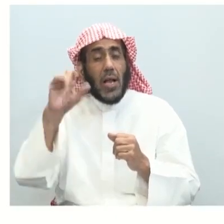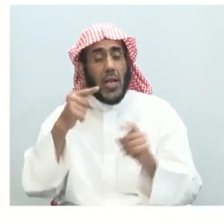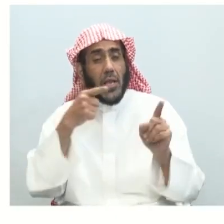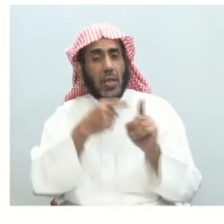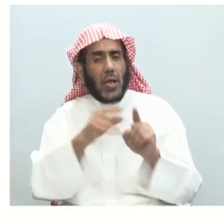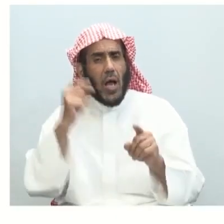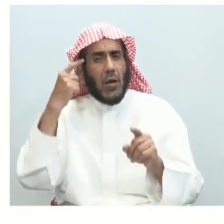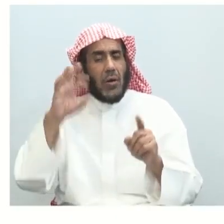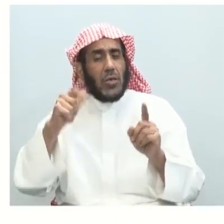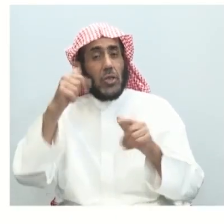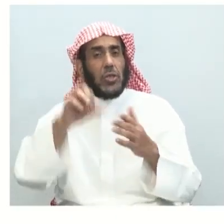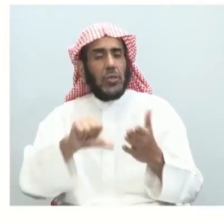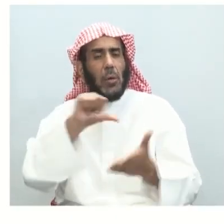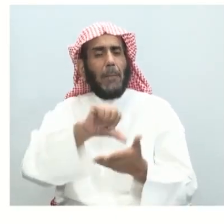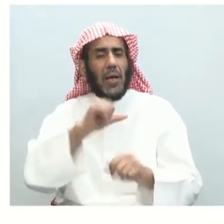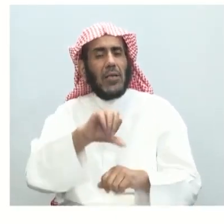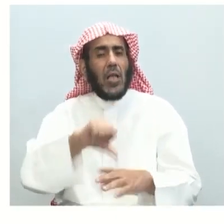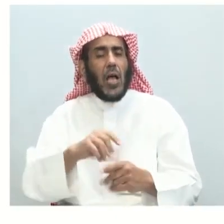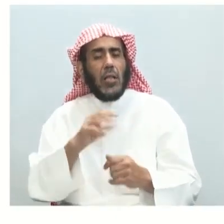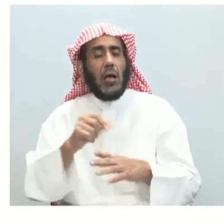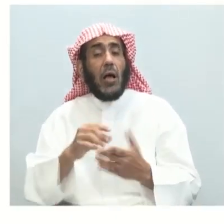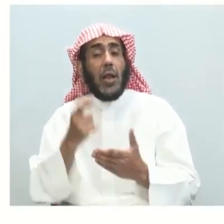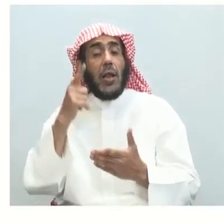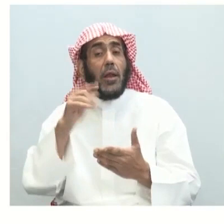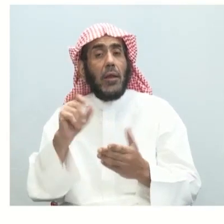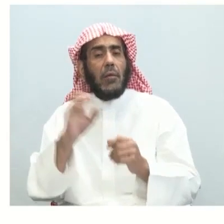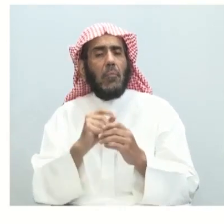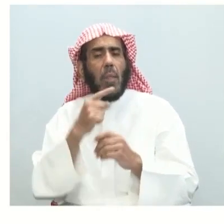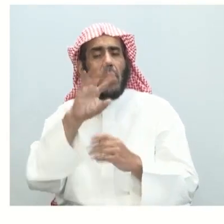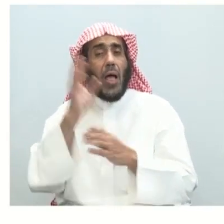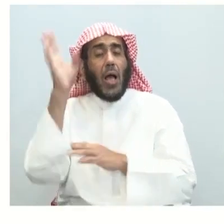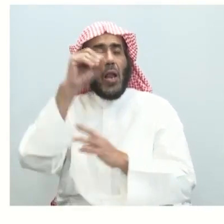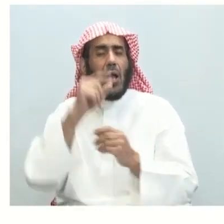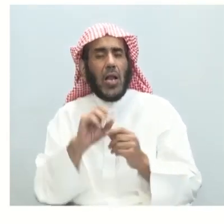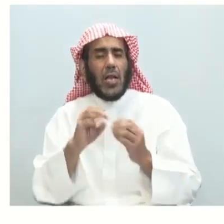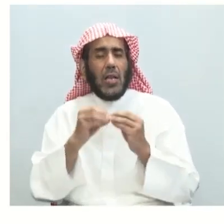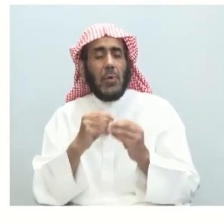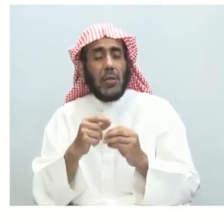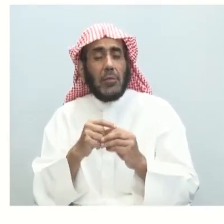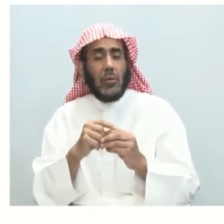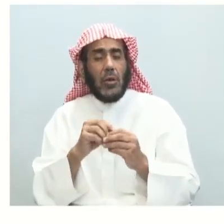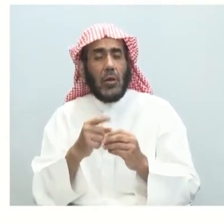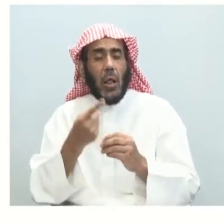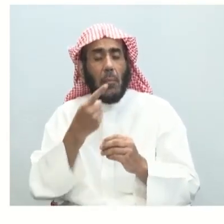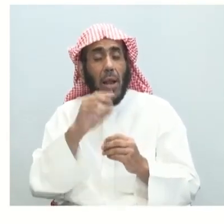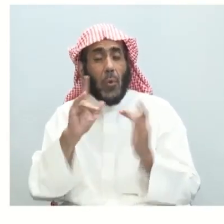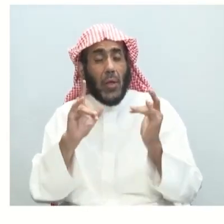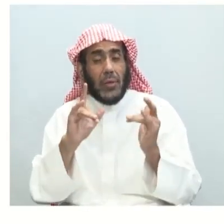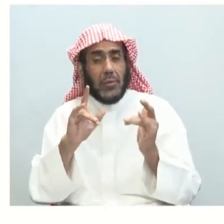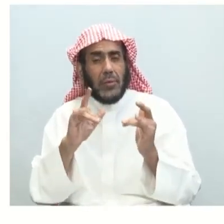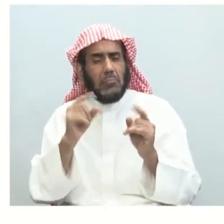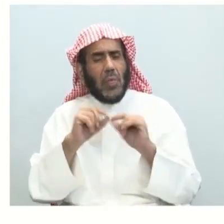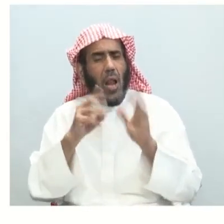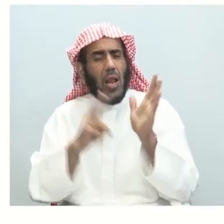الرشيد بغداد النخله نقول ماذا الكلمات الملونه باللون الاخضر